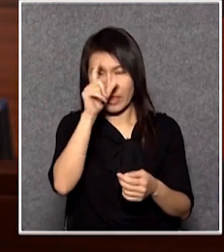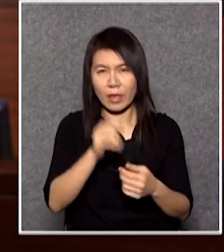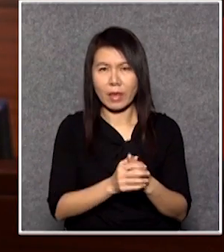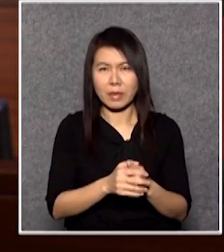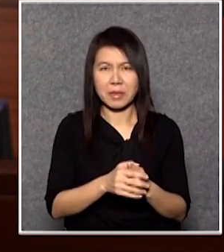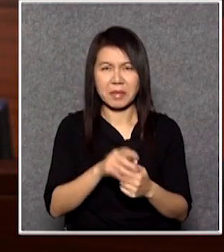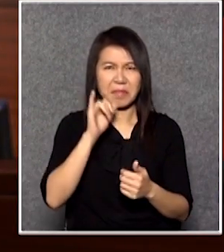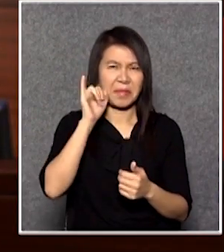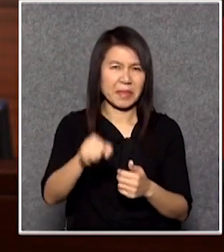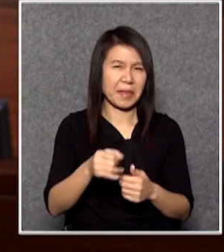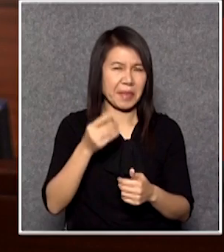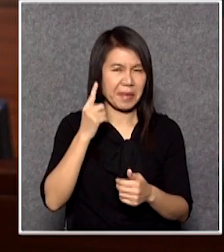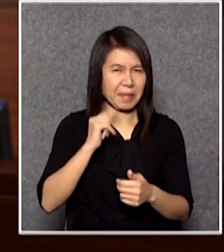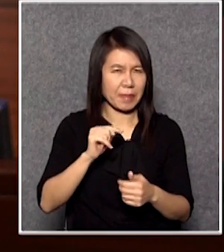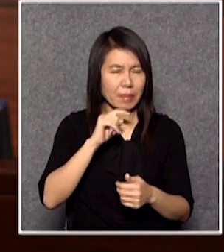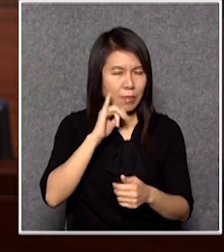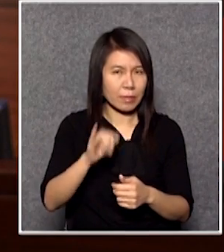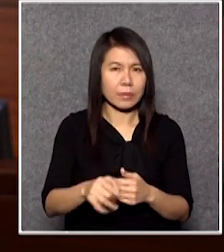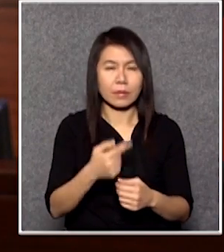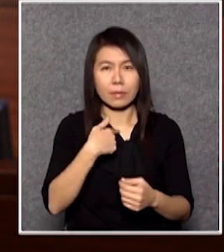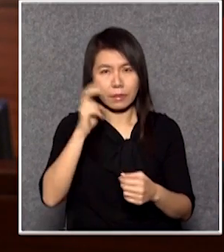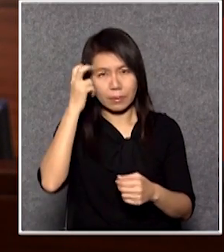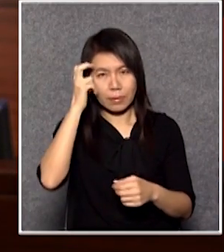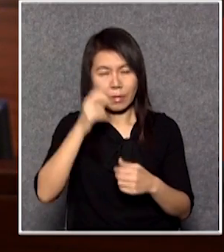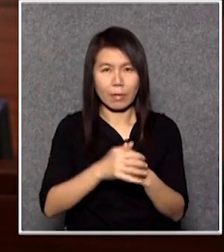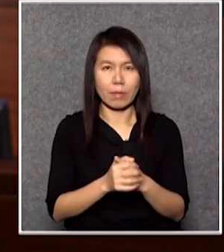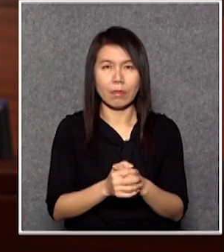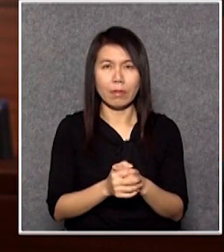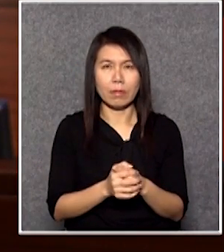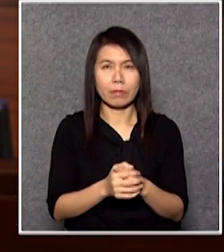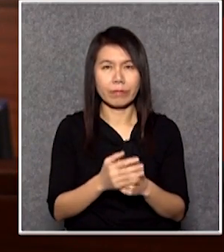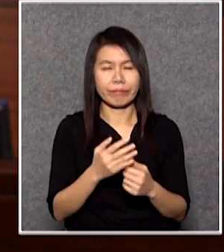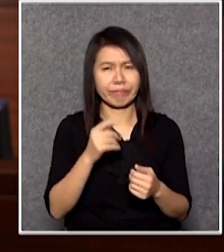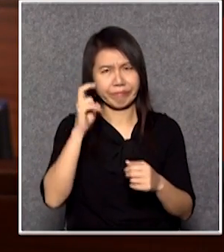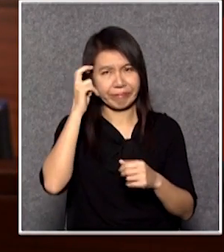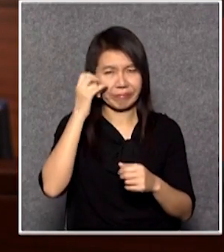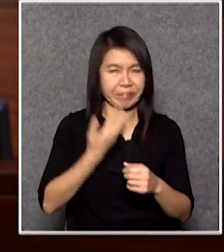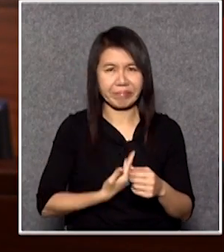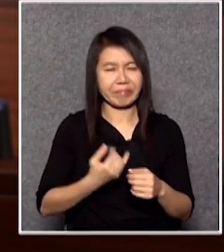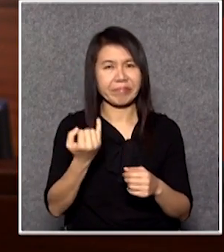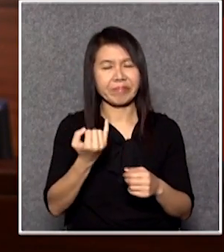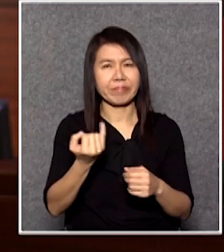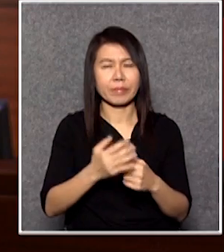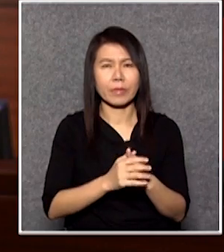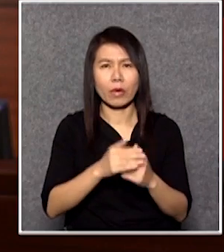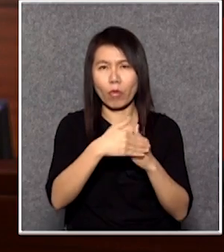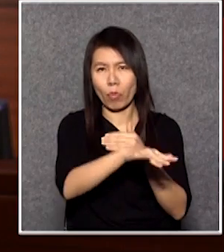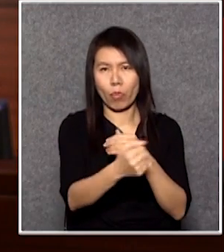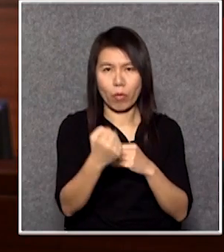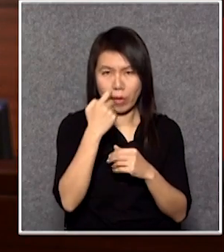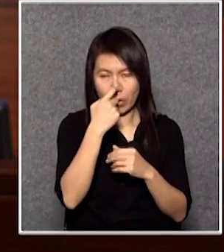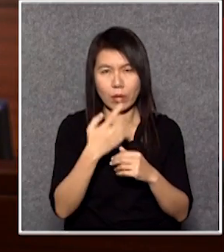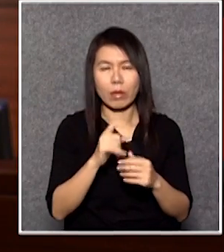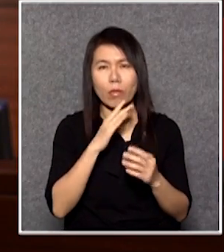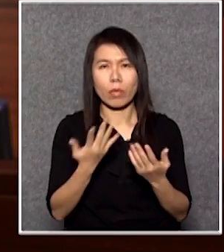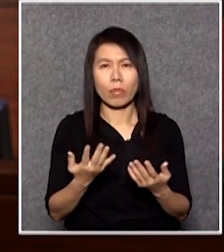啫。呢、這個我覺得咧，就係佢個動機咧係不良嘅。咁當然佢動機背後有冇外國勢力咧？正